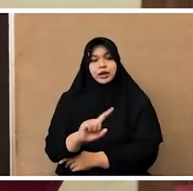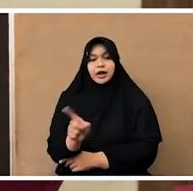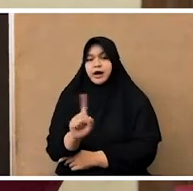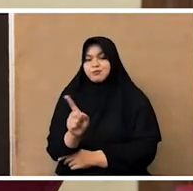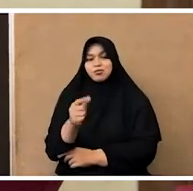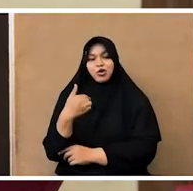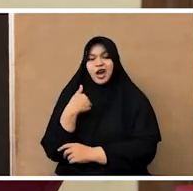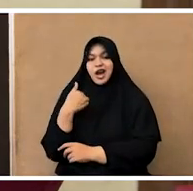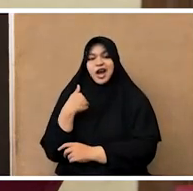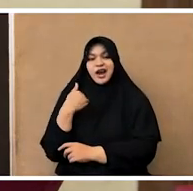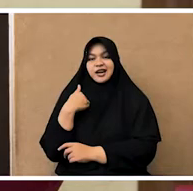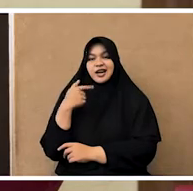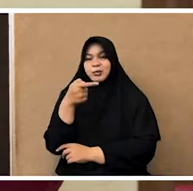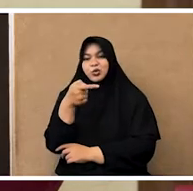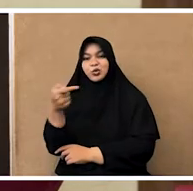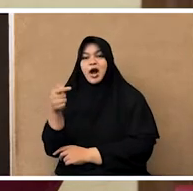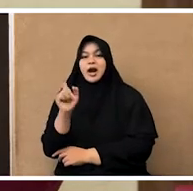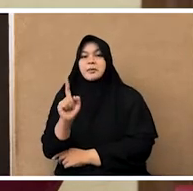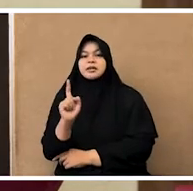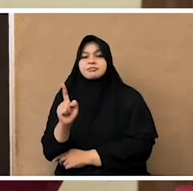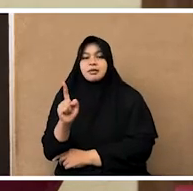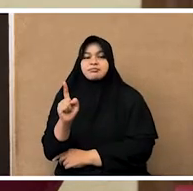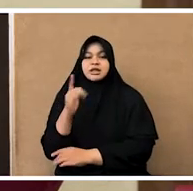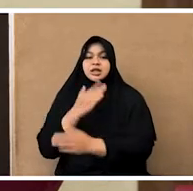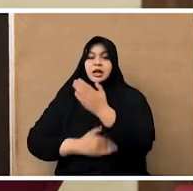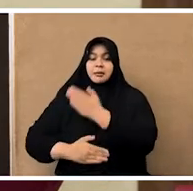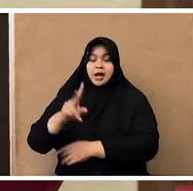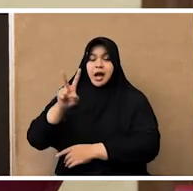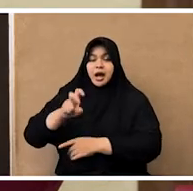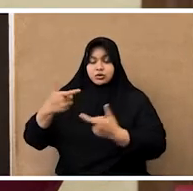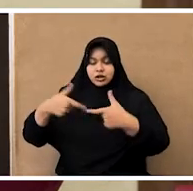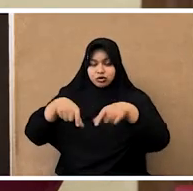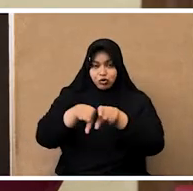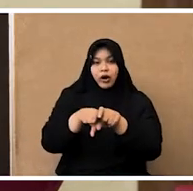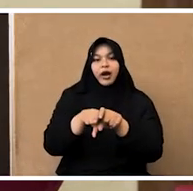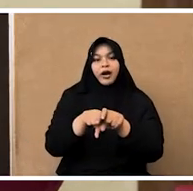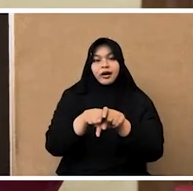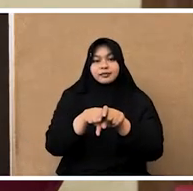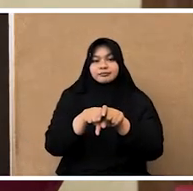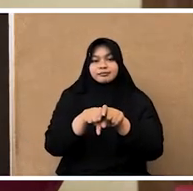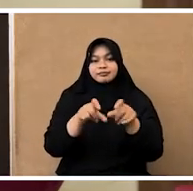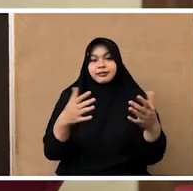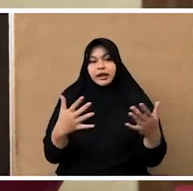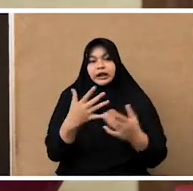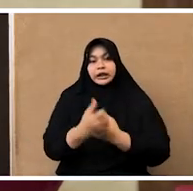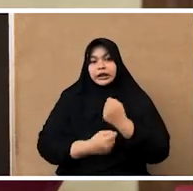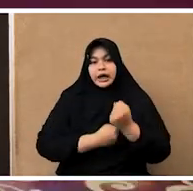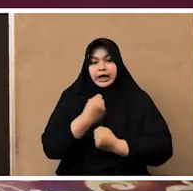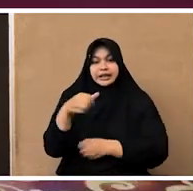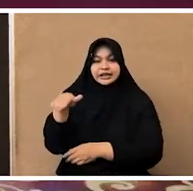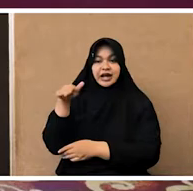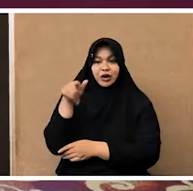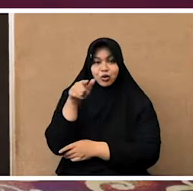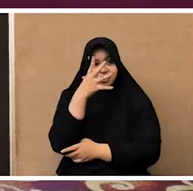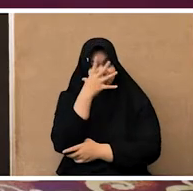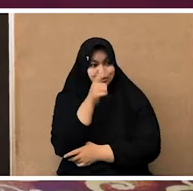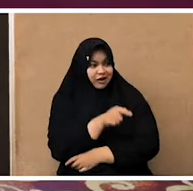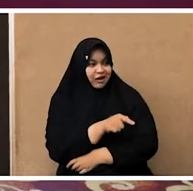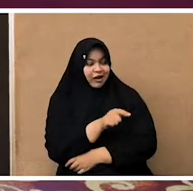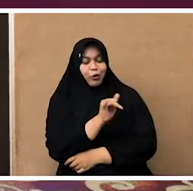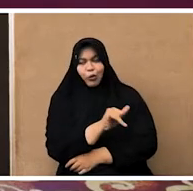boleh ada keringanan hanya karena dia disabilitas harus sesuai dengan apa tindakan yang dilakukan